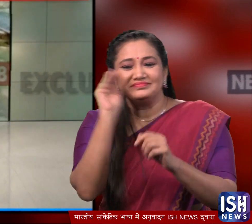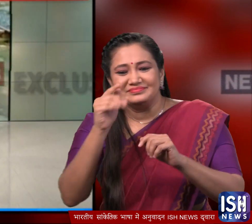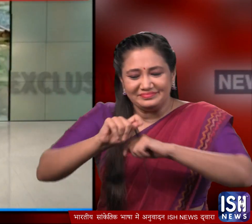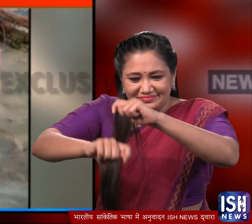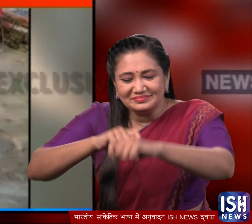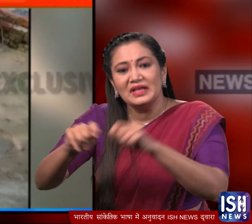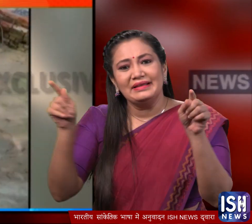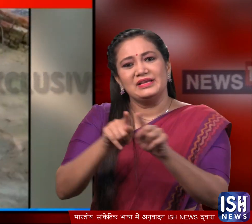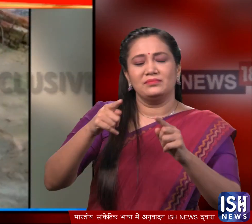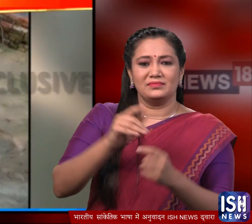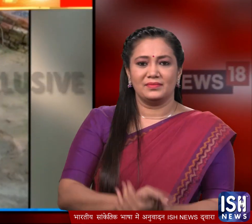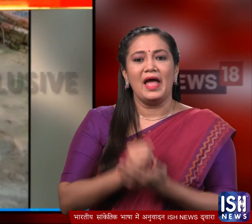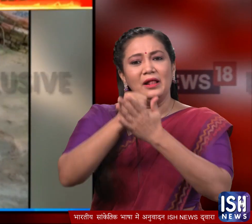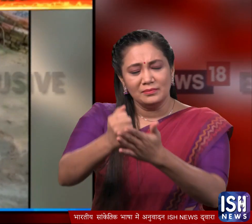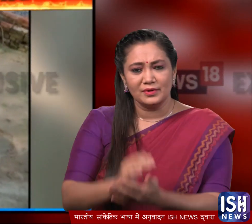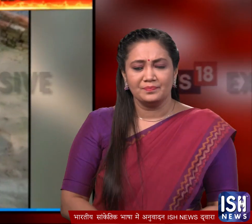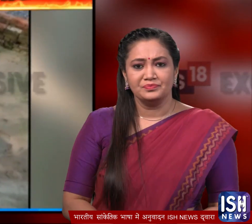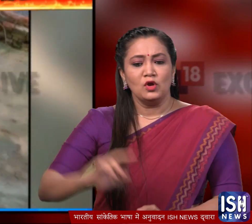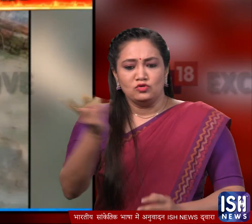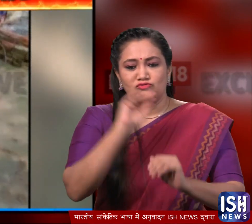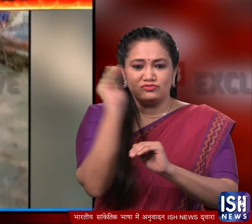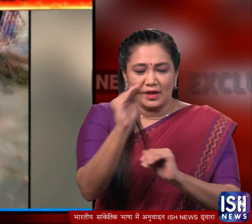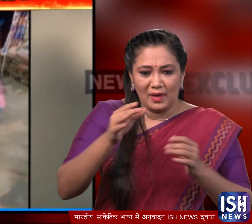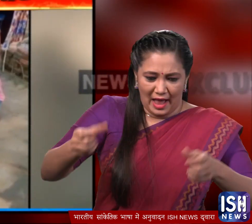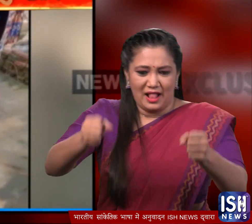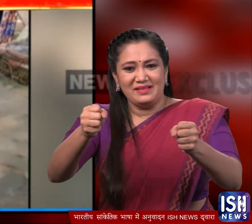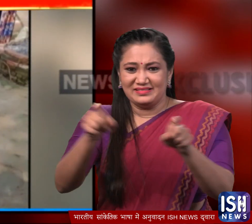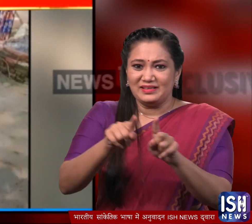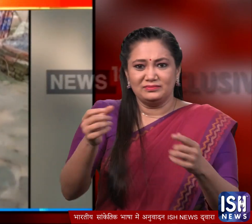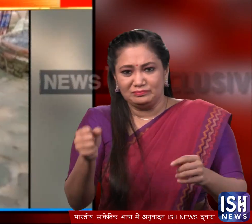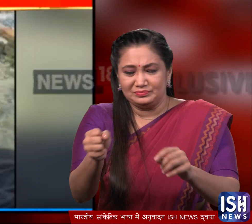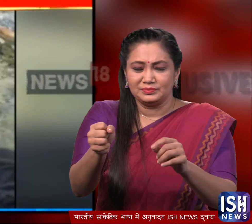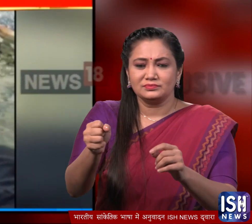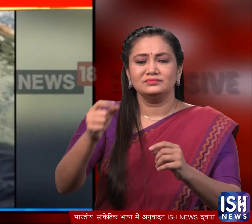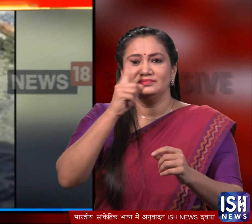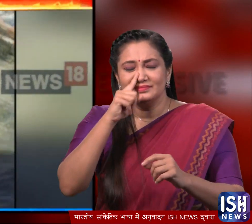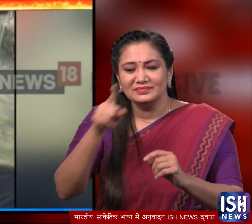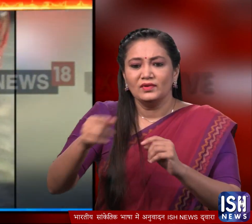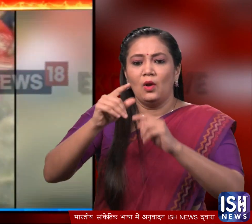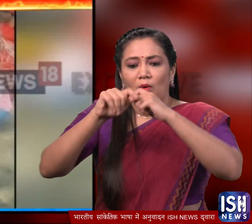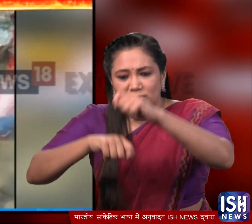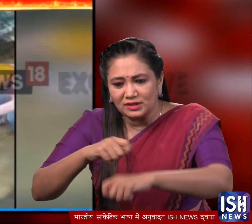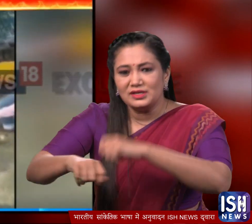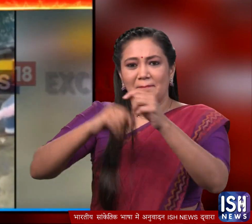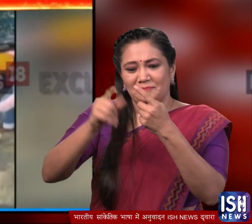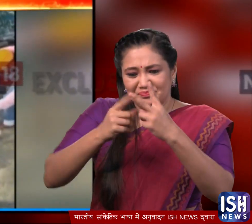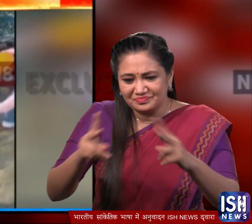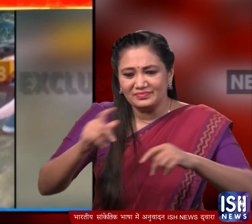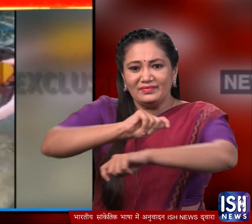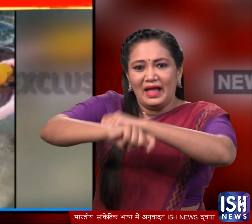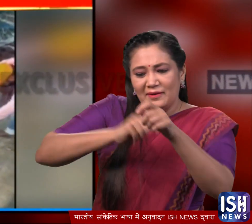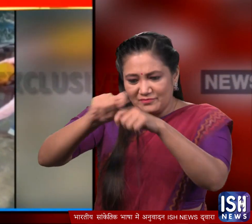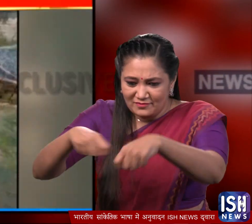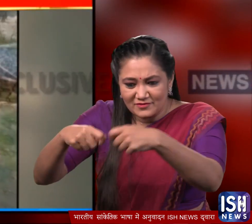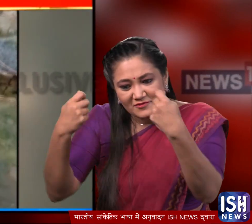रहा था, जिसके लिए उसने दोनों सांपों को अपने हाथों में पकड़ रखा था। वहां महिलाओं ने एक एक कर उन सांपों को